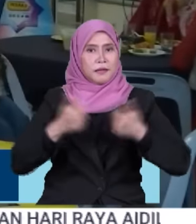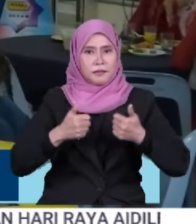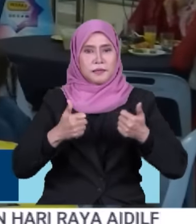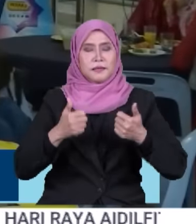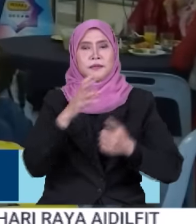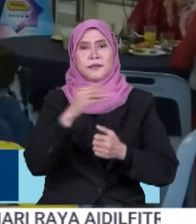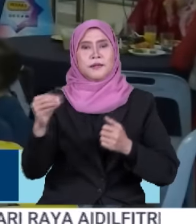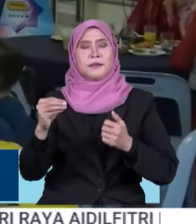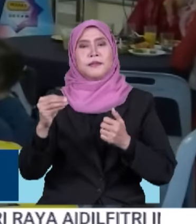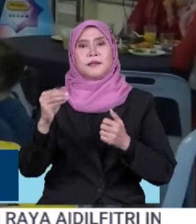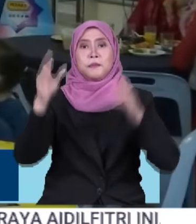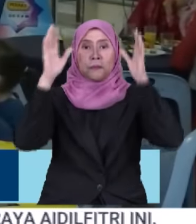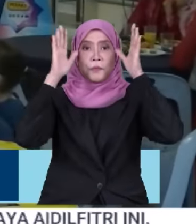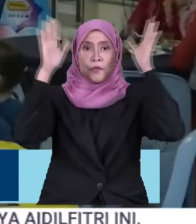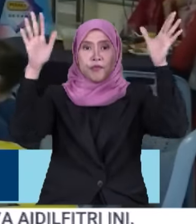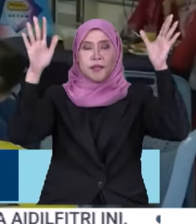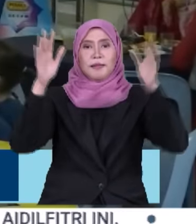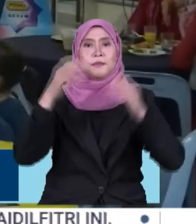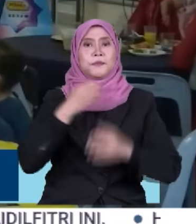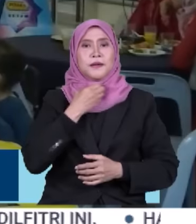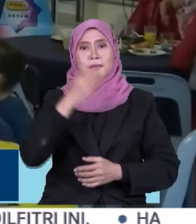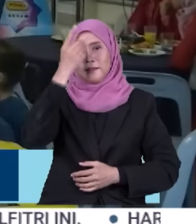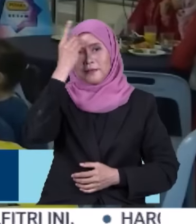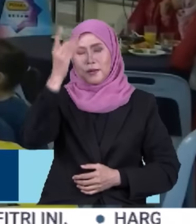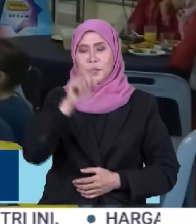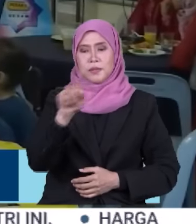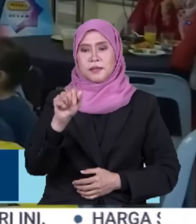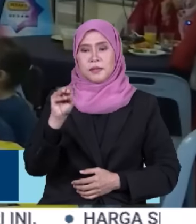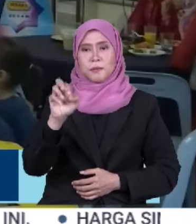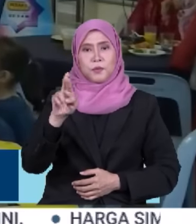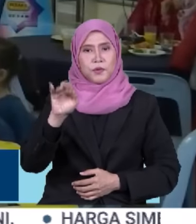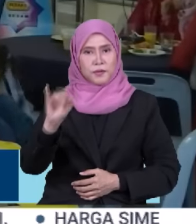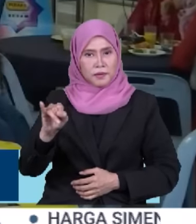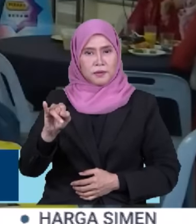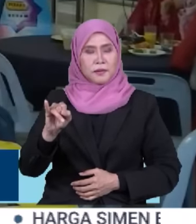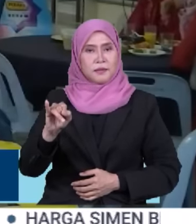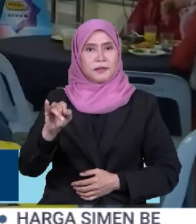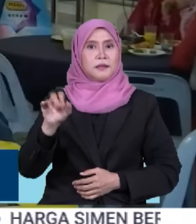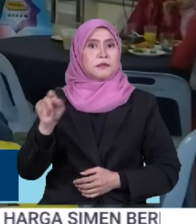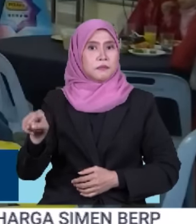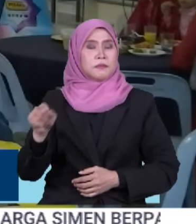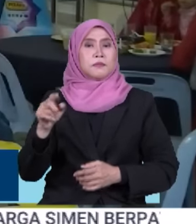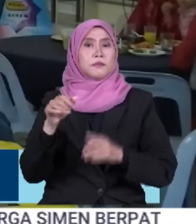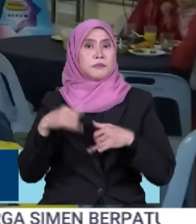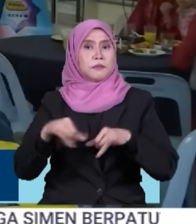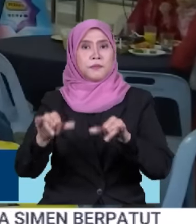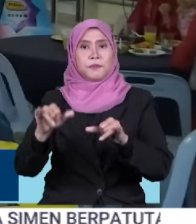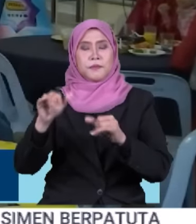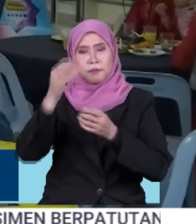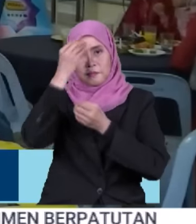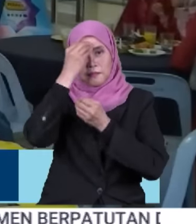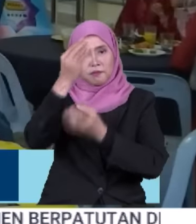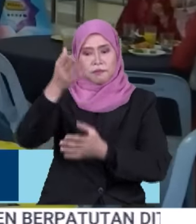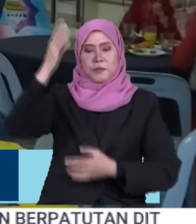dipimpin oleh Timbalan Mufti Perak Datuk Zamri Hashim. Dan kemudian Datuk Zamri Hashim turut